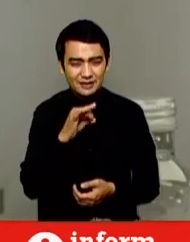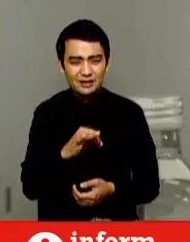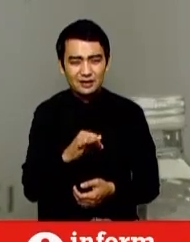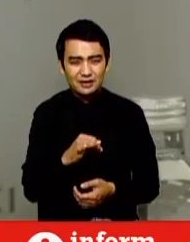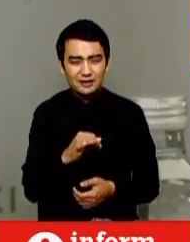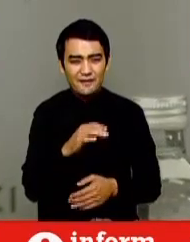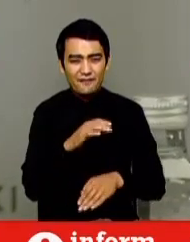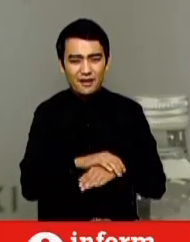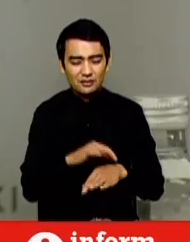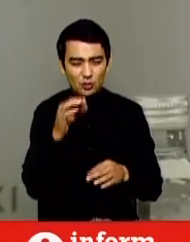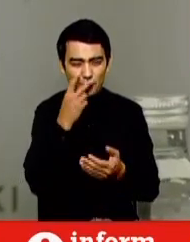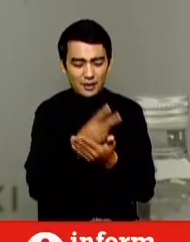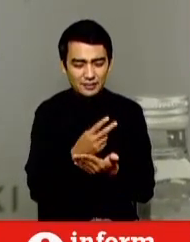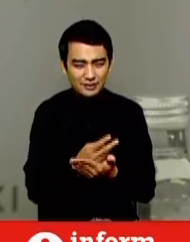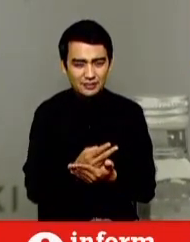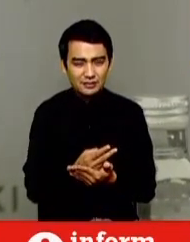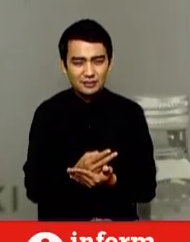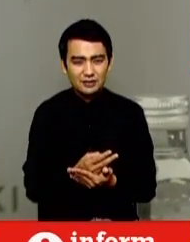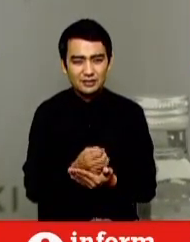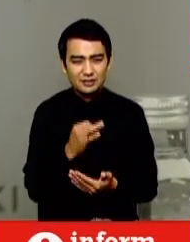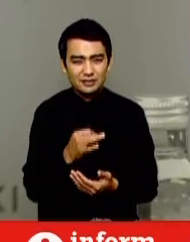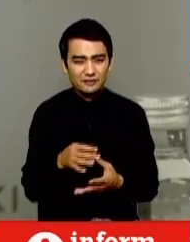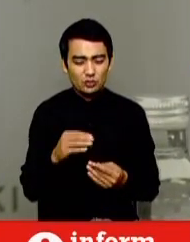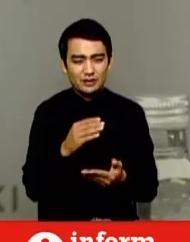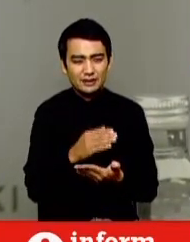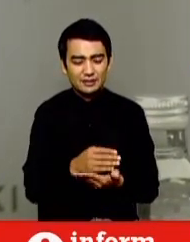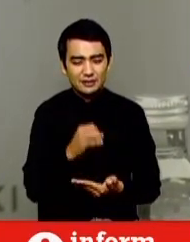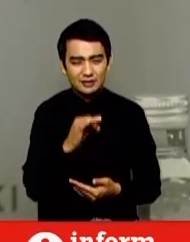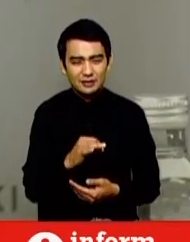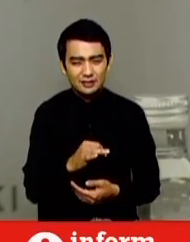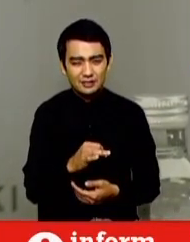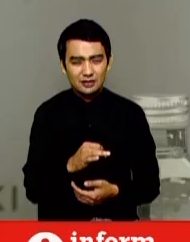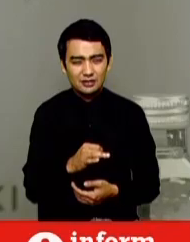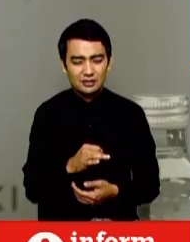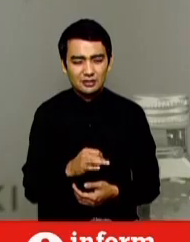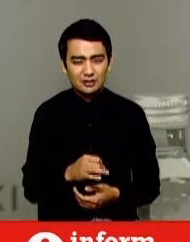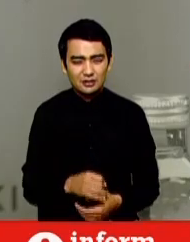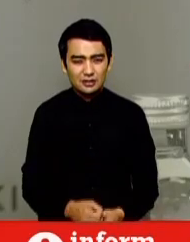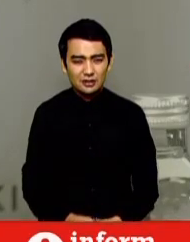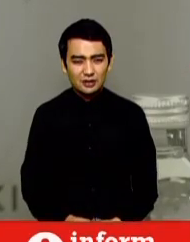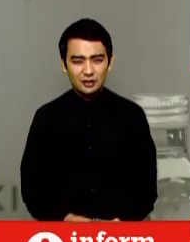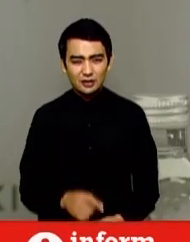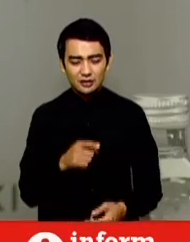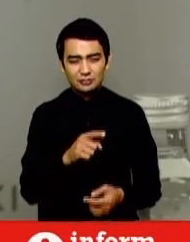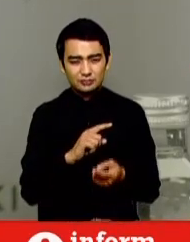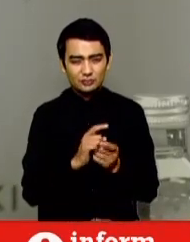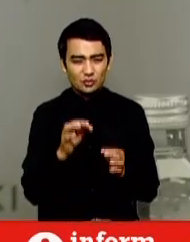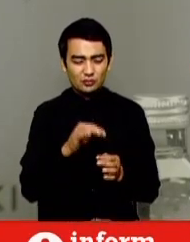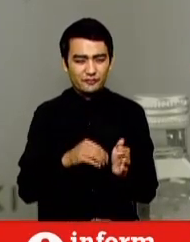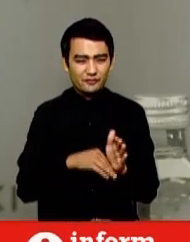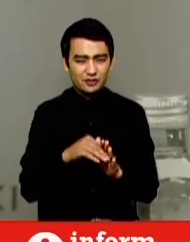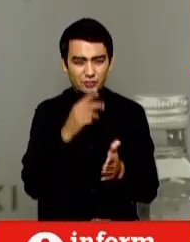инфляция көрсеткіштері тұрақтануда. Инфляциялық күтулер құбылмалығын сақтап, жоғары